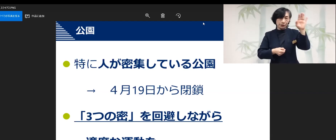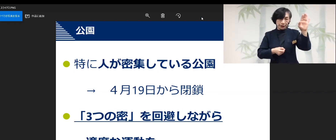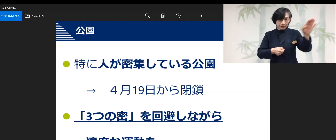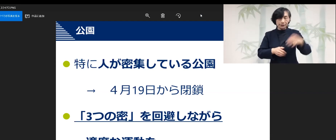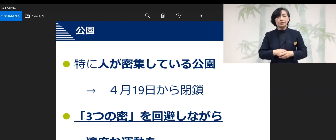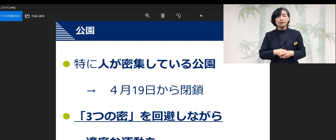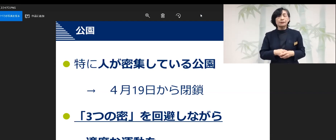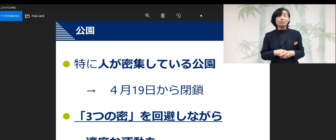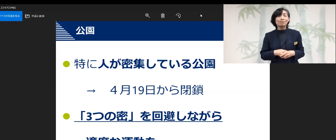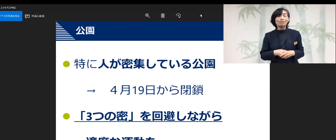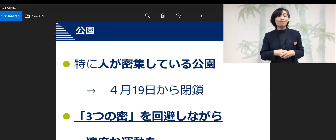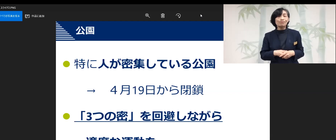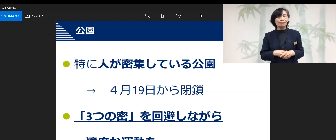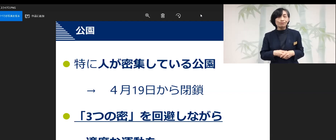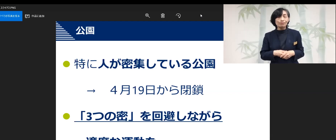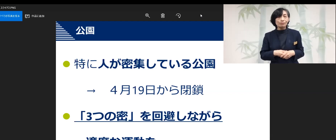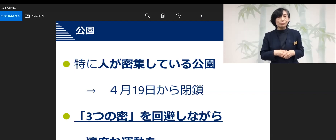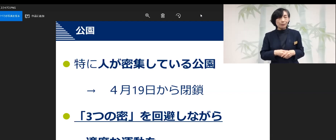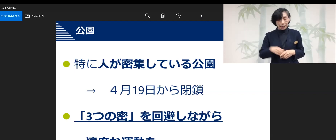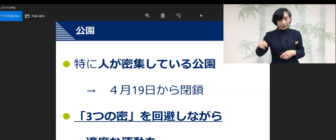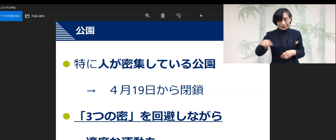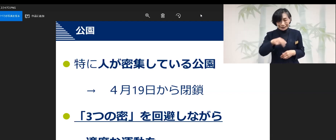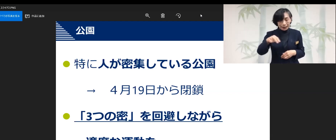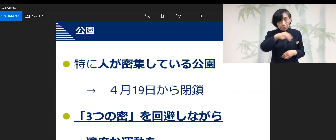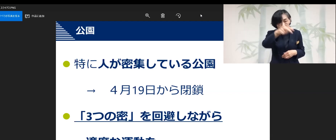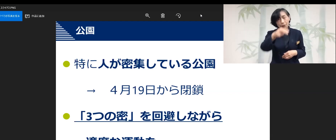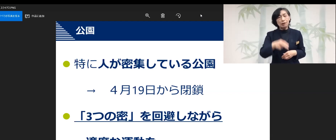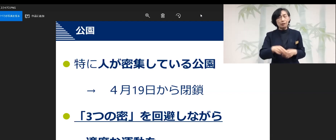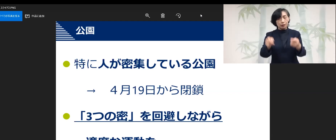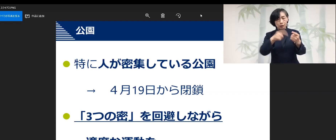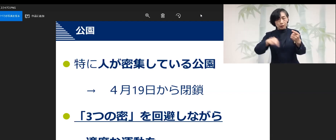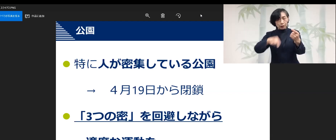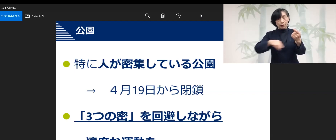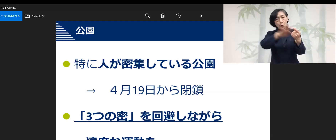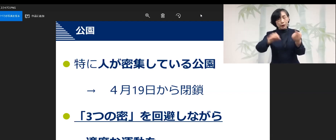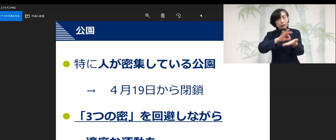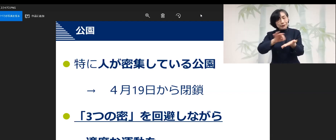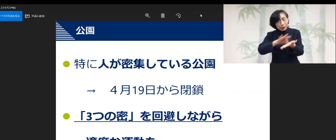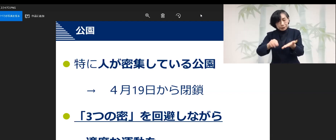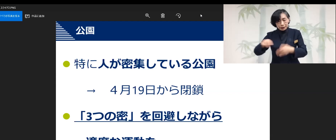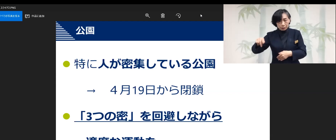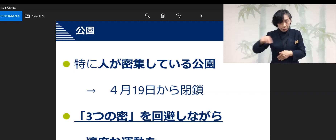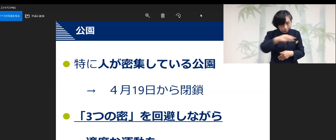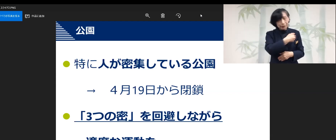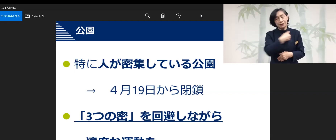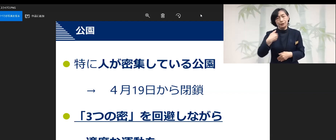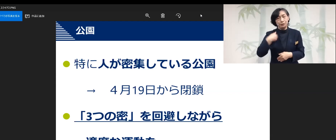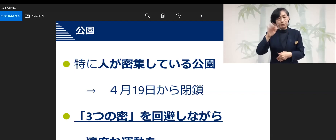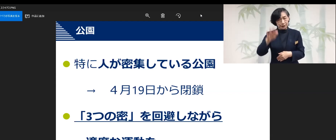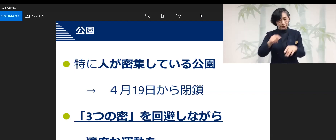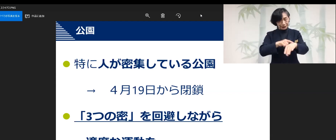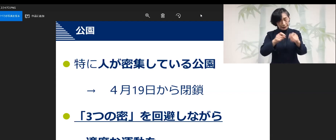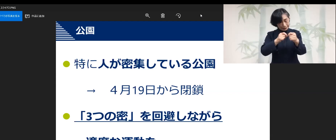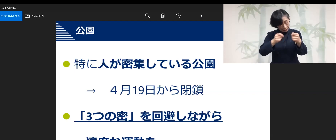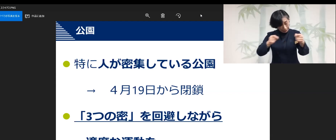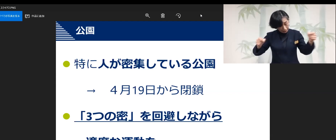ただ散歩とかね、そういうので公園を使っていただくとか通っていただく分には全然大丈夫なので、長時間そこで